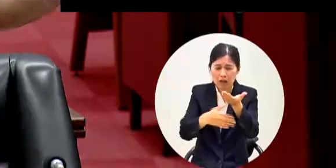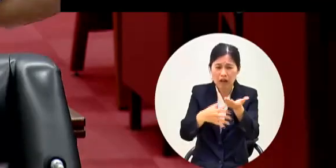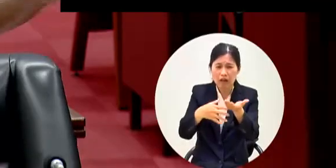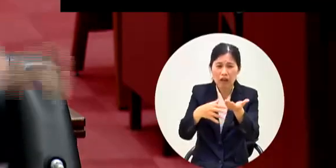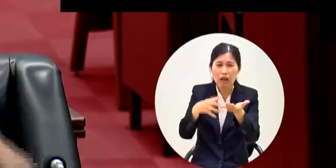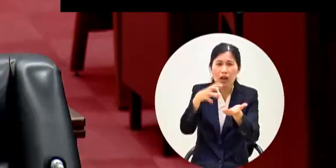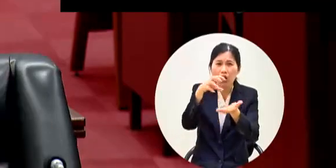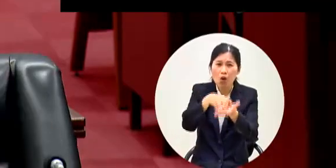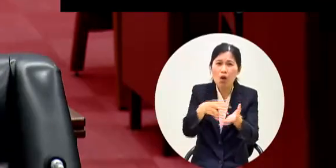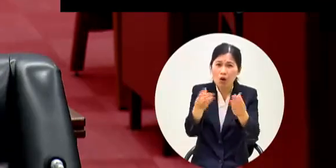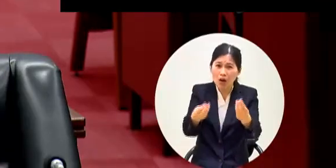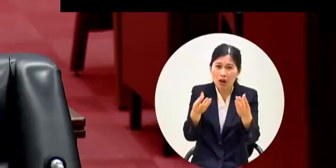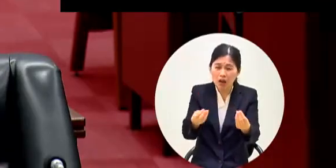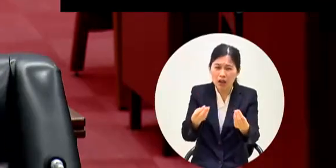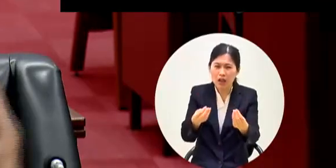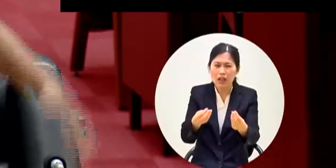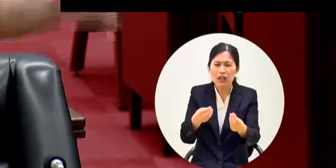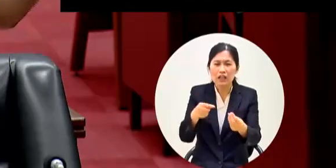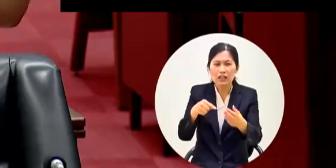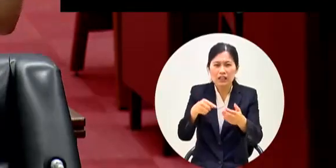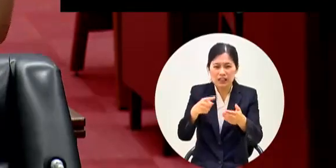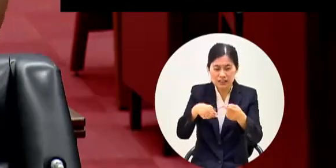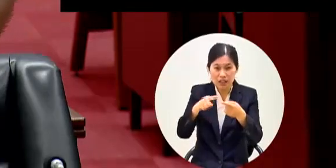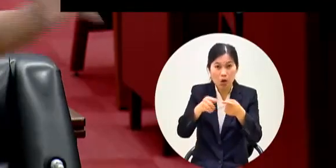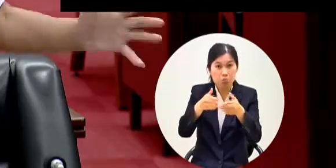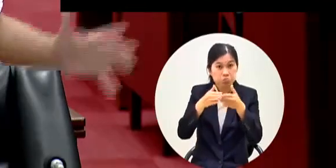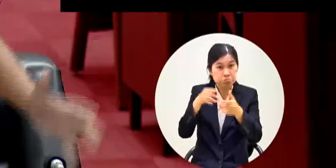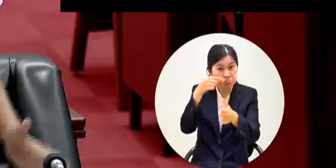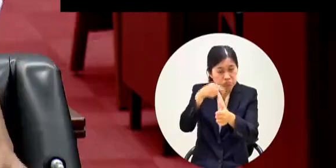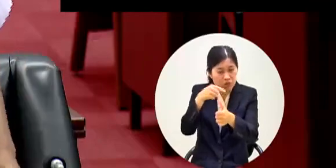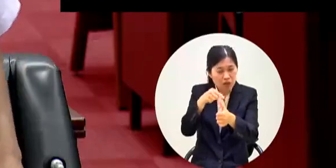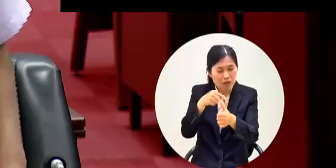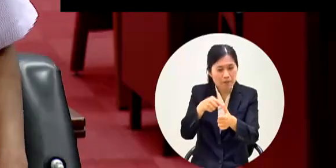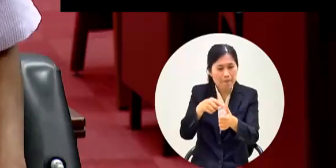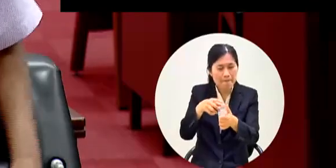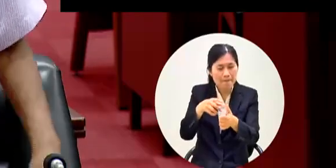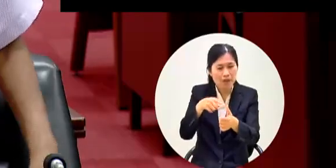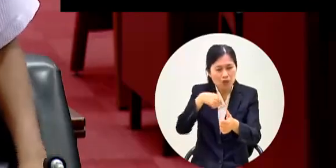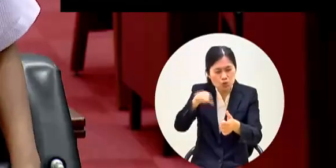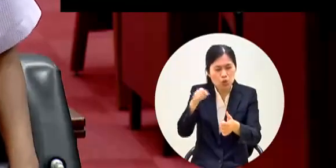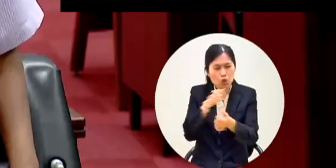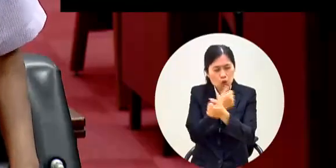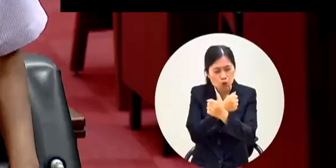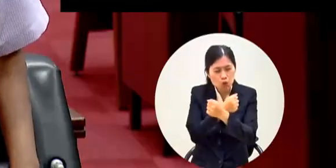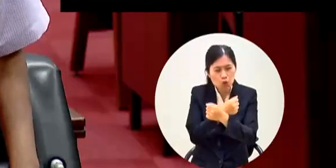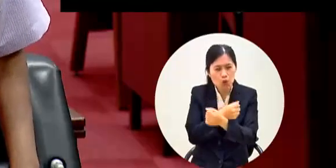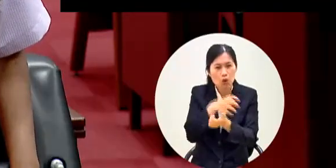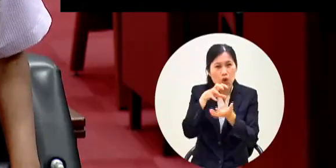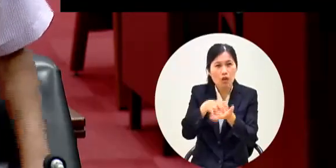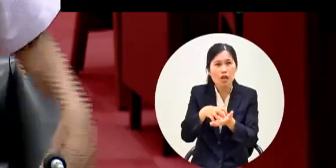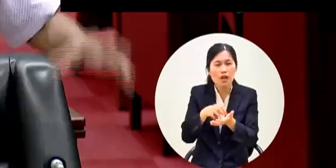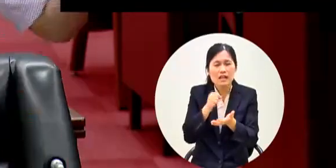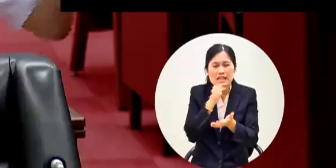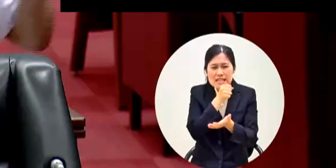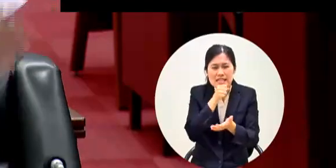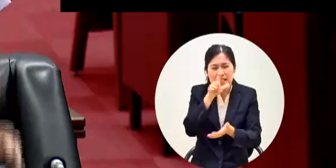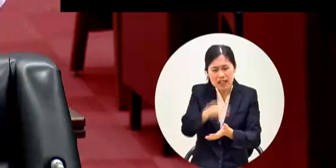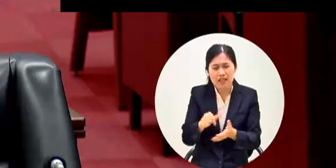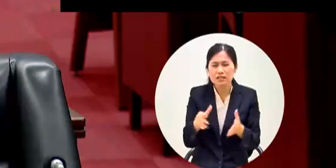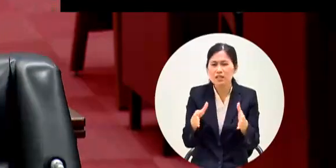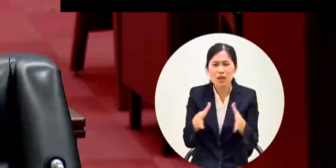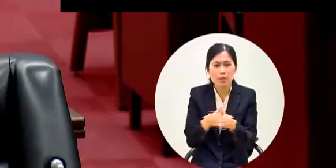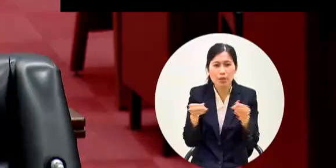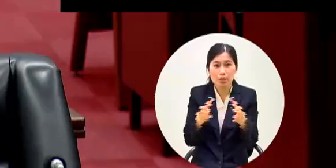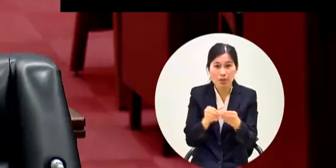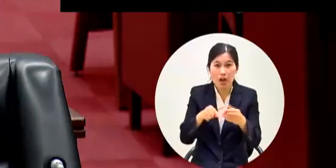个证照，希望赶快培训，要有厨师啊，老人